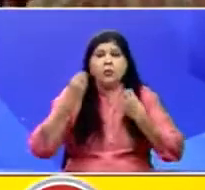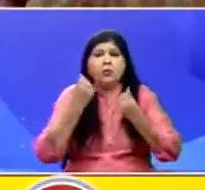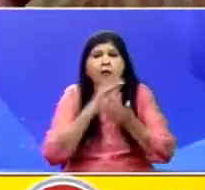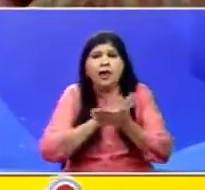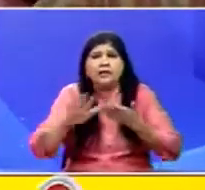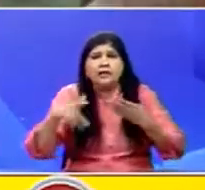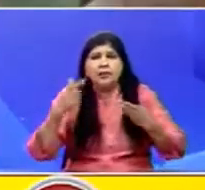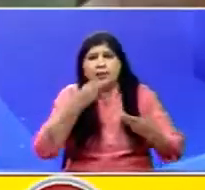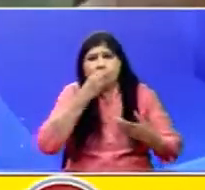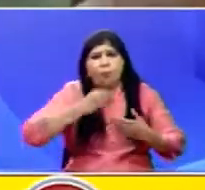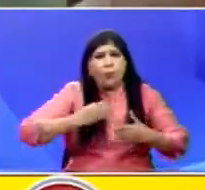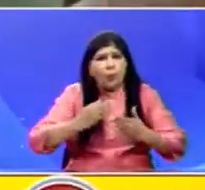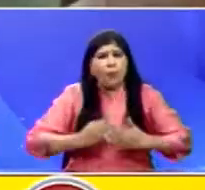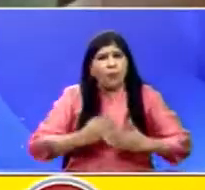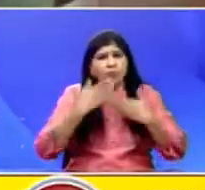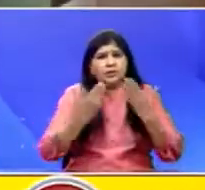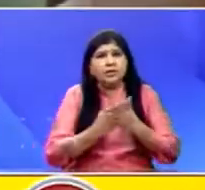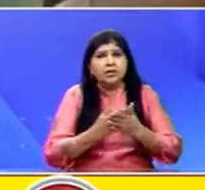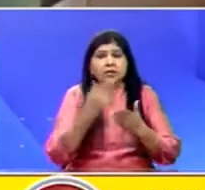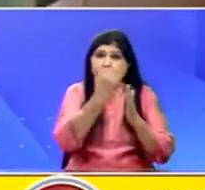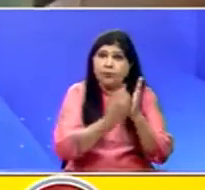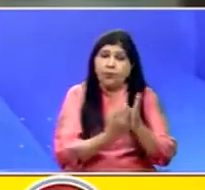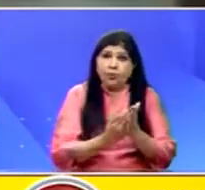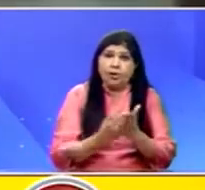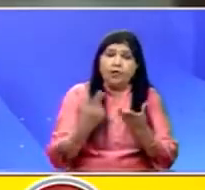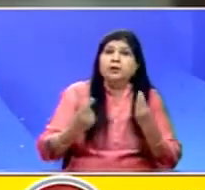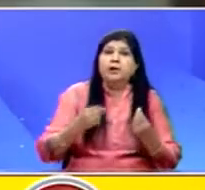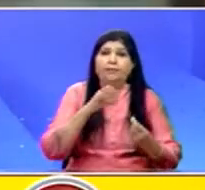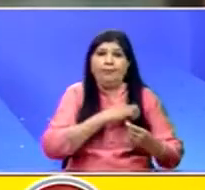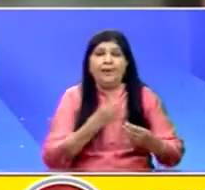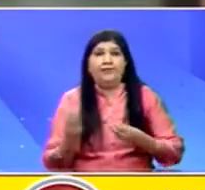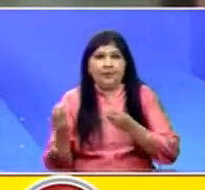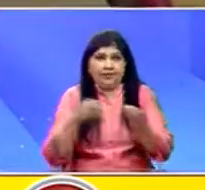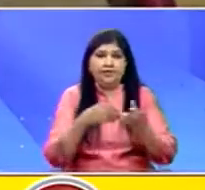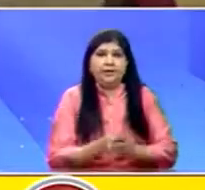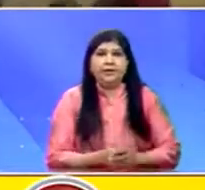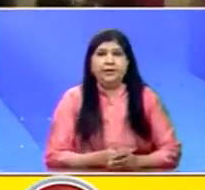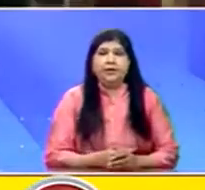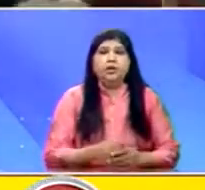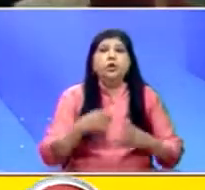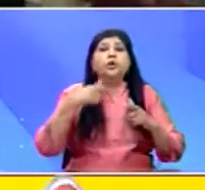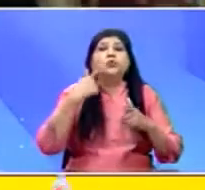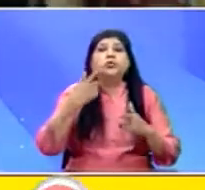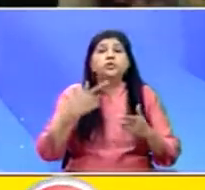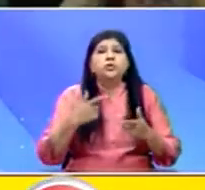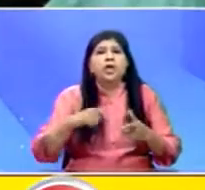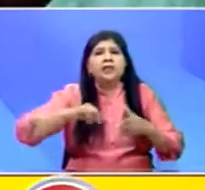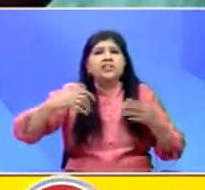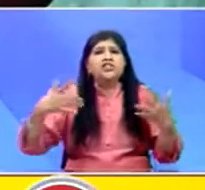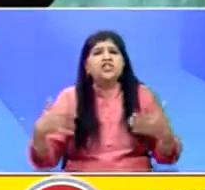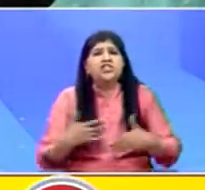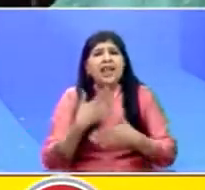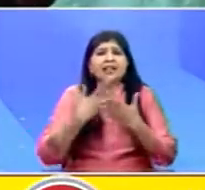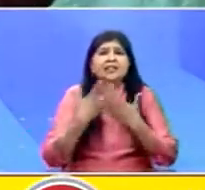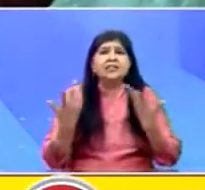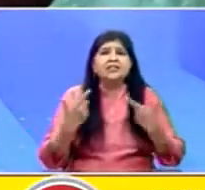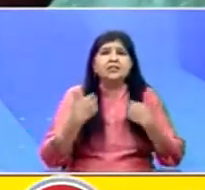में इस मिशन का भी बहुत बड़ा असर होने वाला है। कुपोषण की चुनौतियों से निपटने